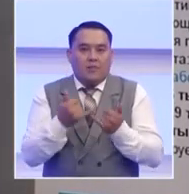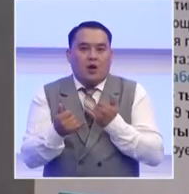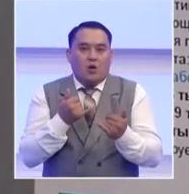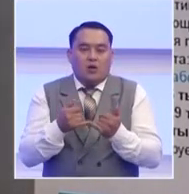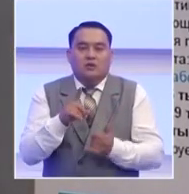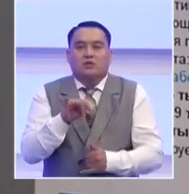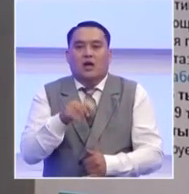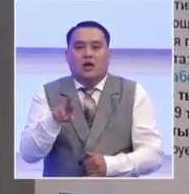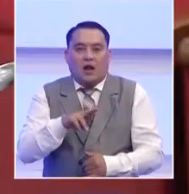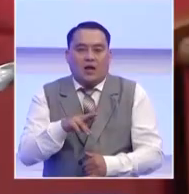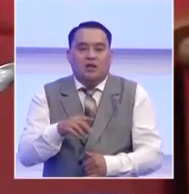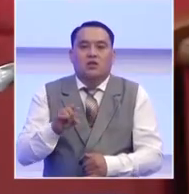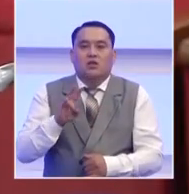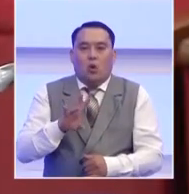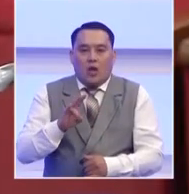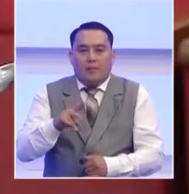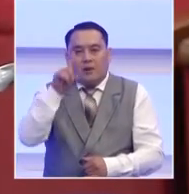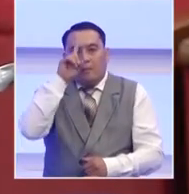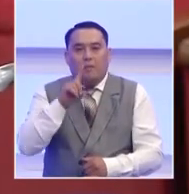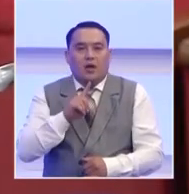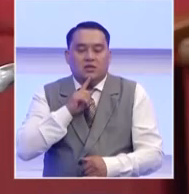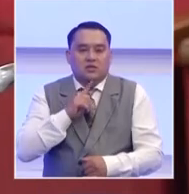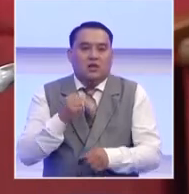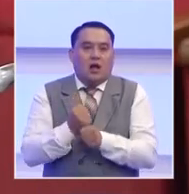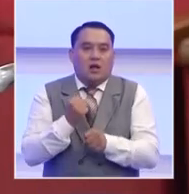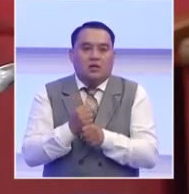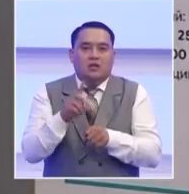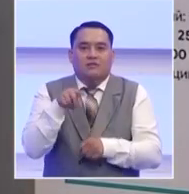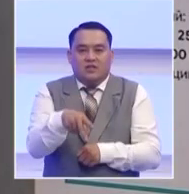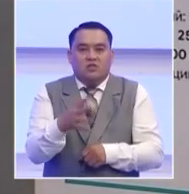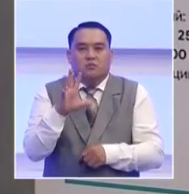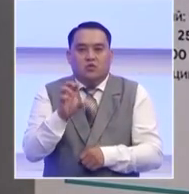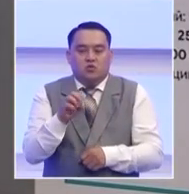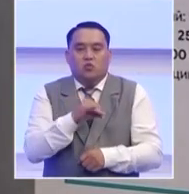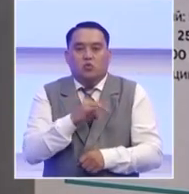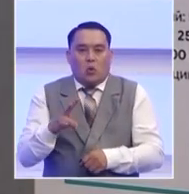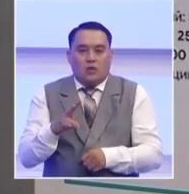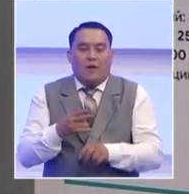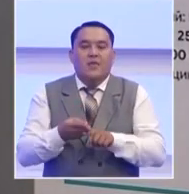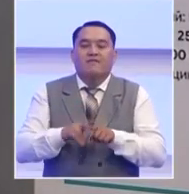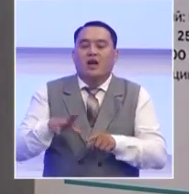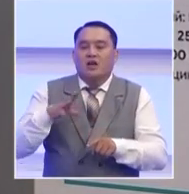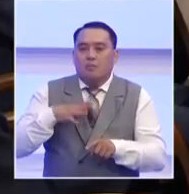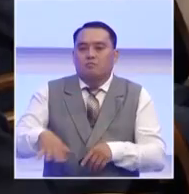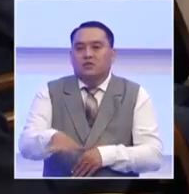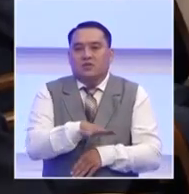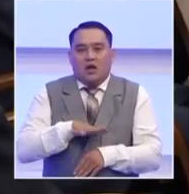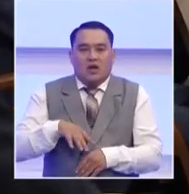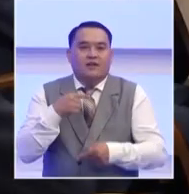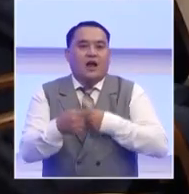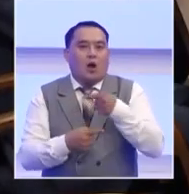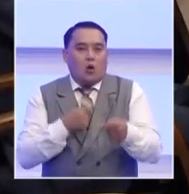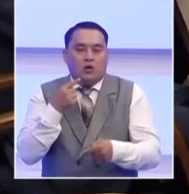товарищества «Заря ЛТД» с ноября 2018 года обработал 2500 тонн зерна. Его выгодное территориальное местоположение и